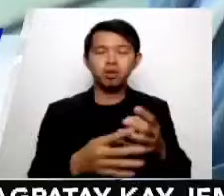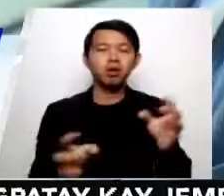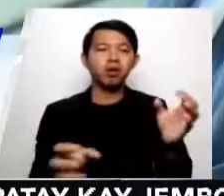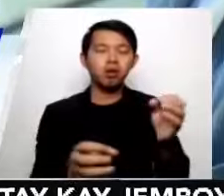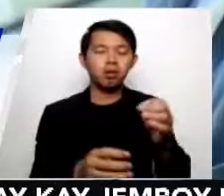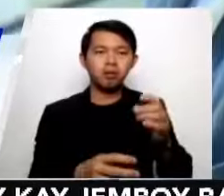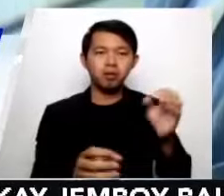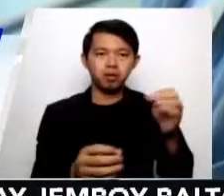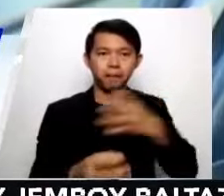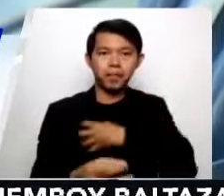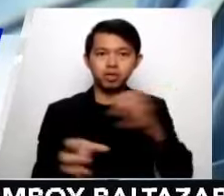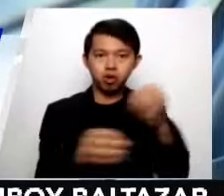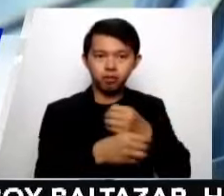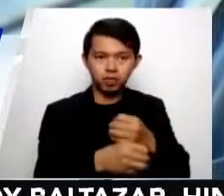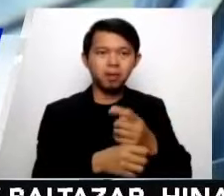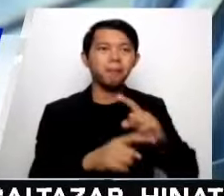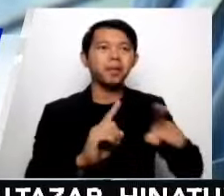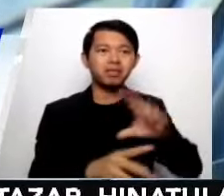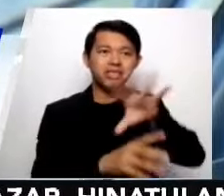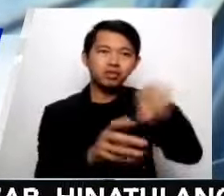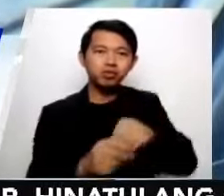Direct assault po.